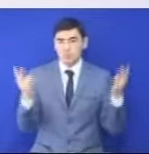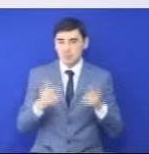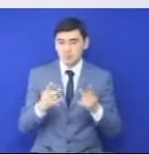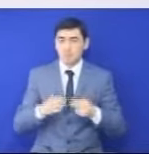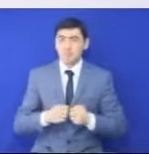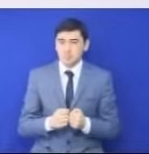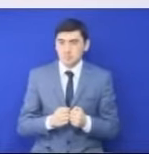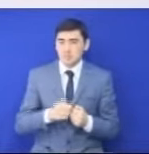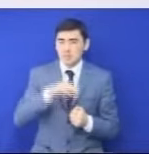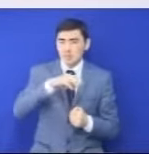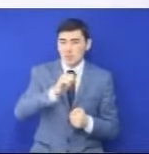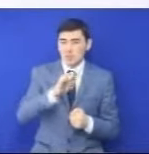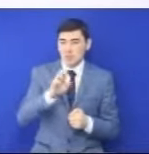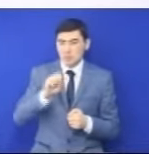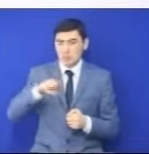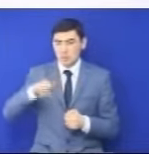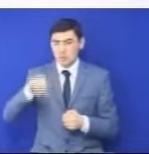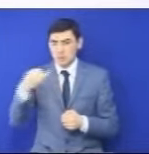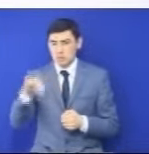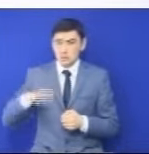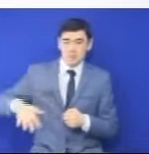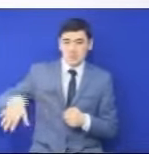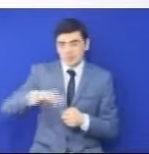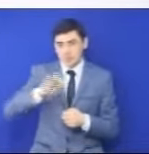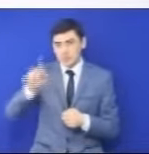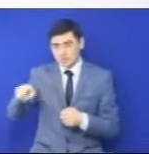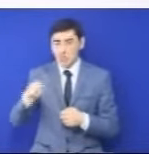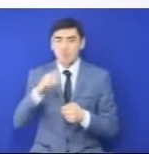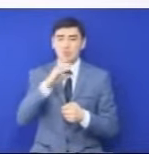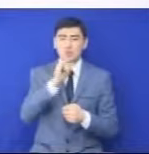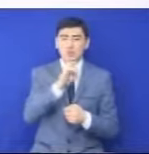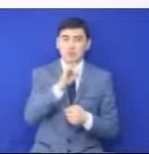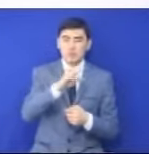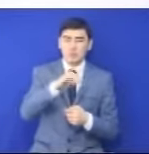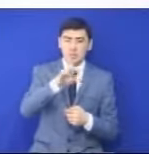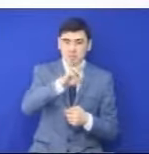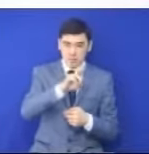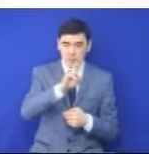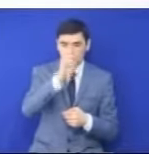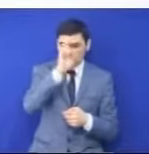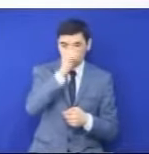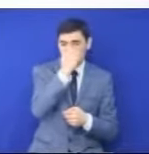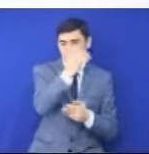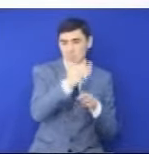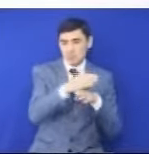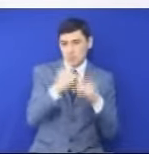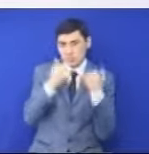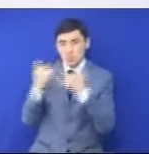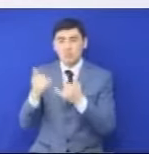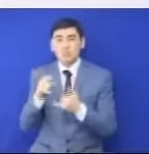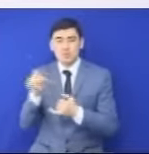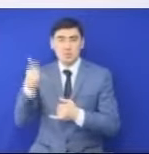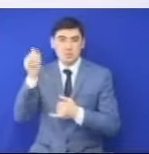Тарбагатайский район лидирует среди других регионов нашей области по объемам выделяемых сельскохозяйственных субсидий. На сегодняшний день в этом